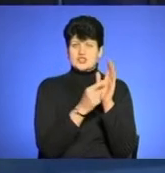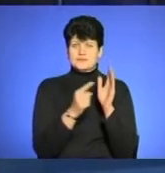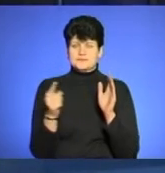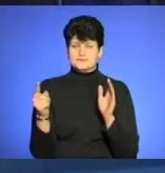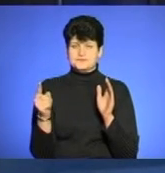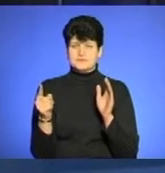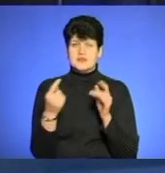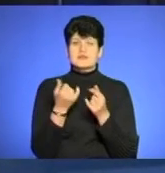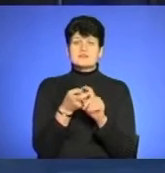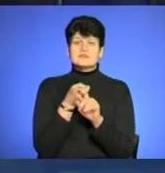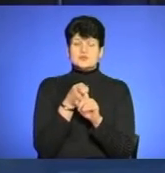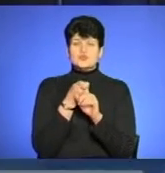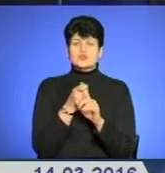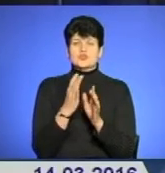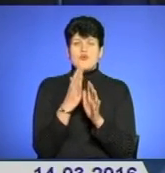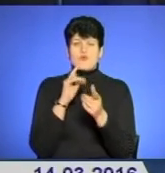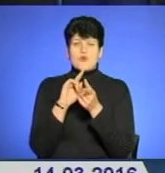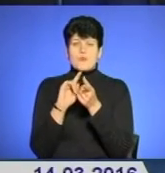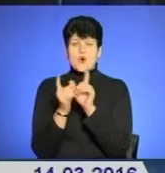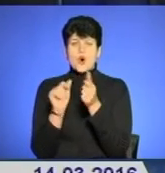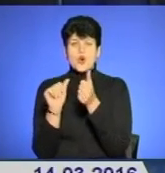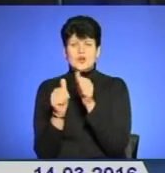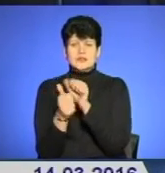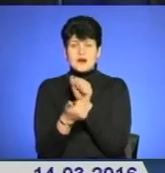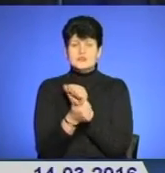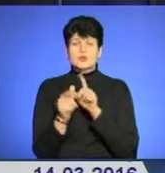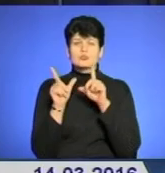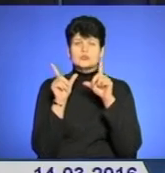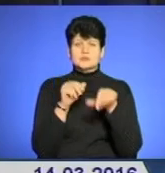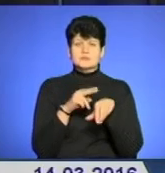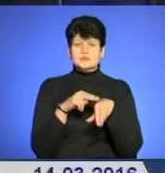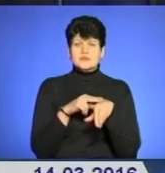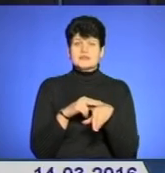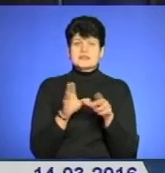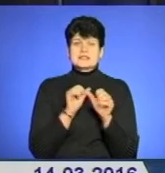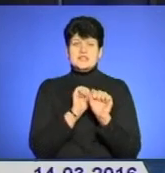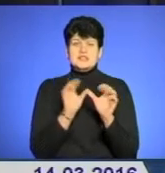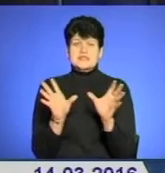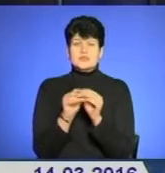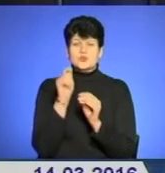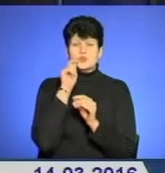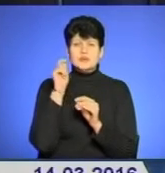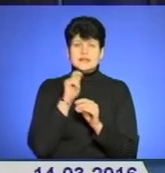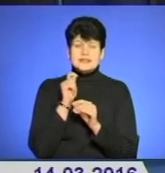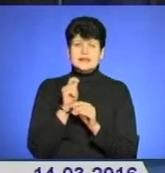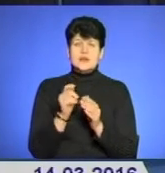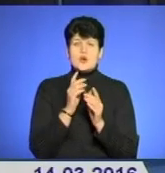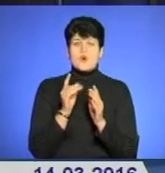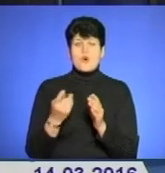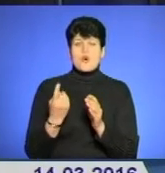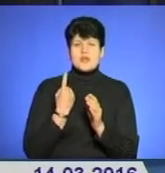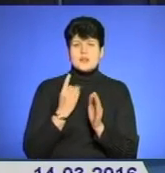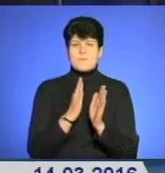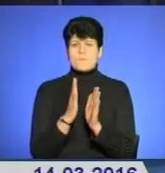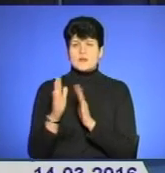В рамках чергової ротації зведений загін працівників поліції Тернопільщини вирушив захищати цілісність країни та охороняти правопорядок на територіях